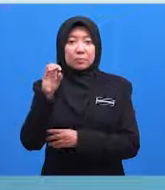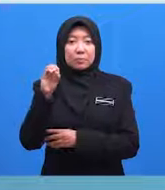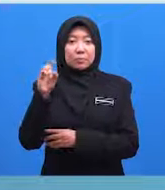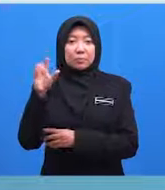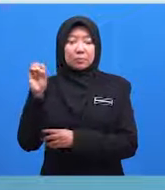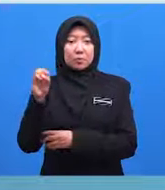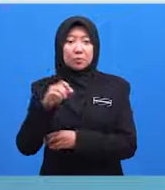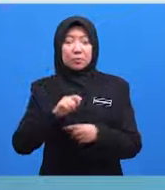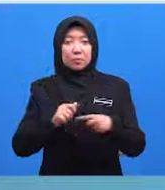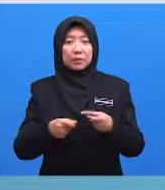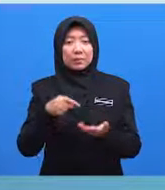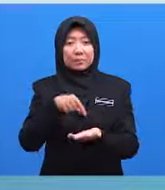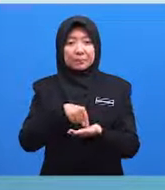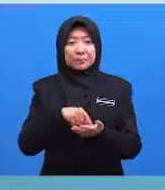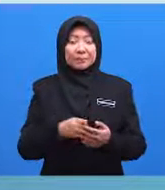olio udang ini.